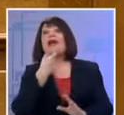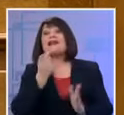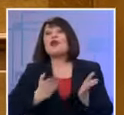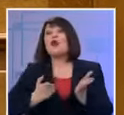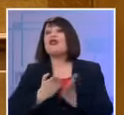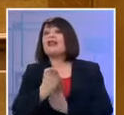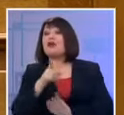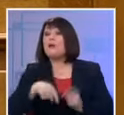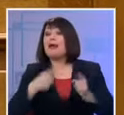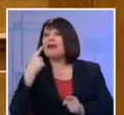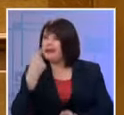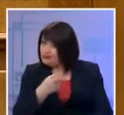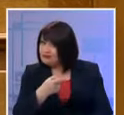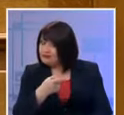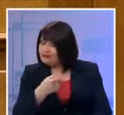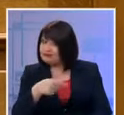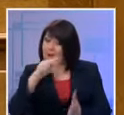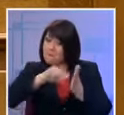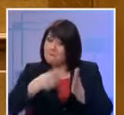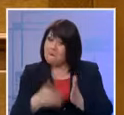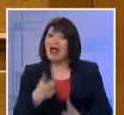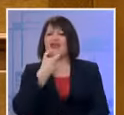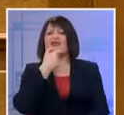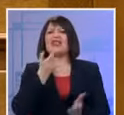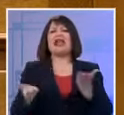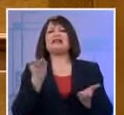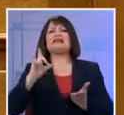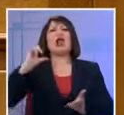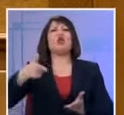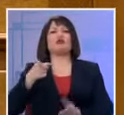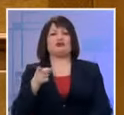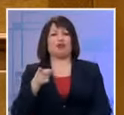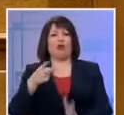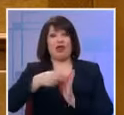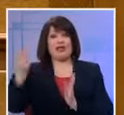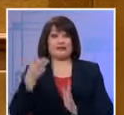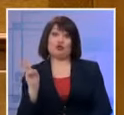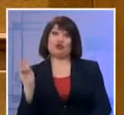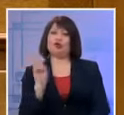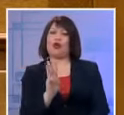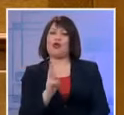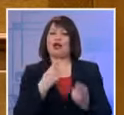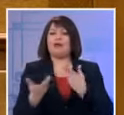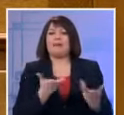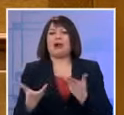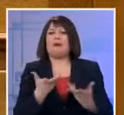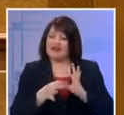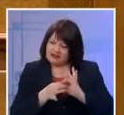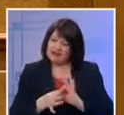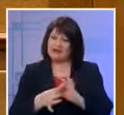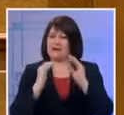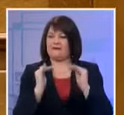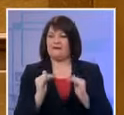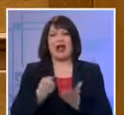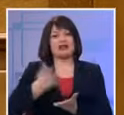να τα ακούν ορισμένοι υπογράψατε, και Διετησία Λουξεμβούργου. Και με τους θεσμούς, με την Τρόικα, διαπραγματεύεστε. Και